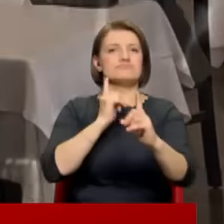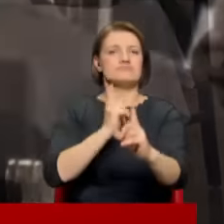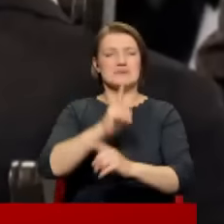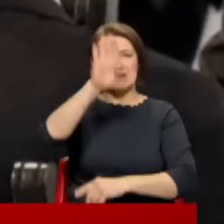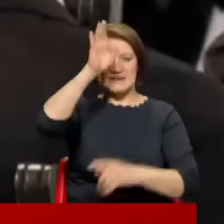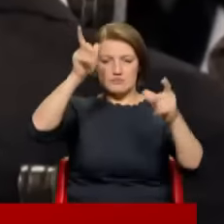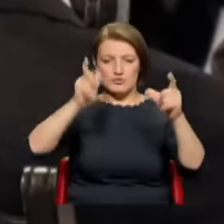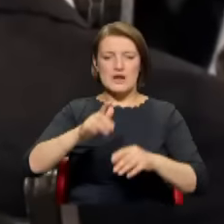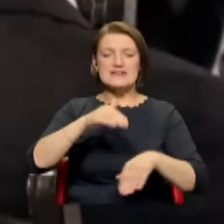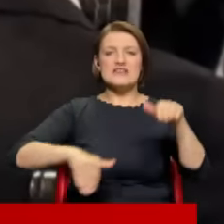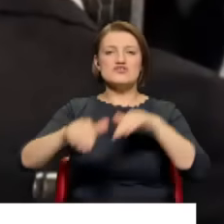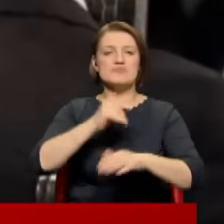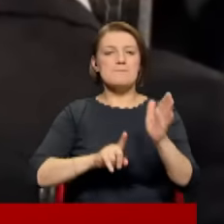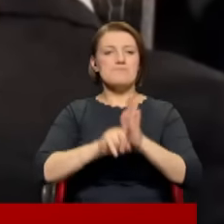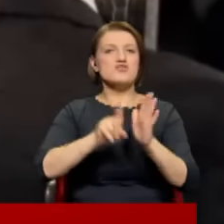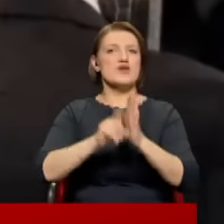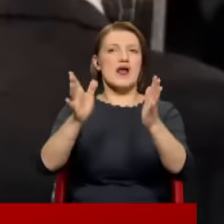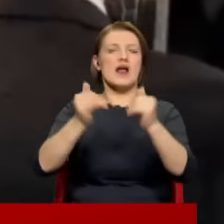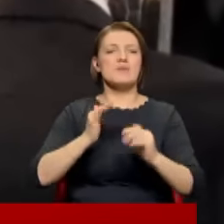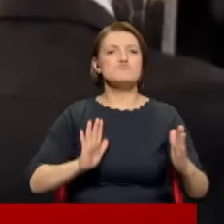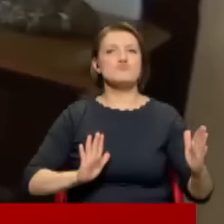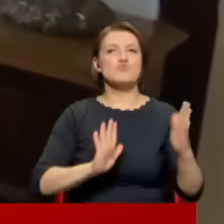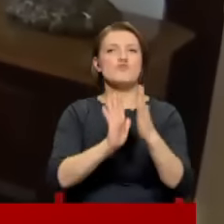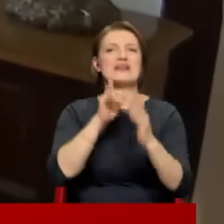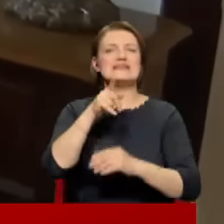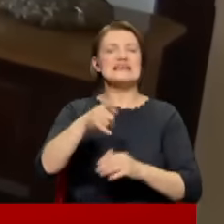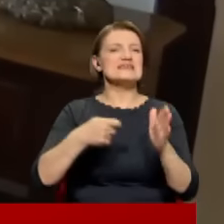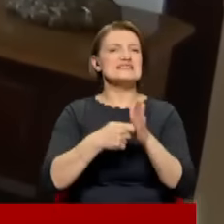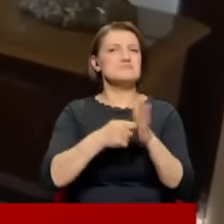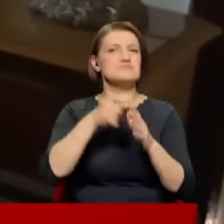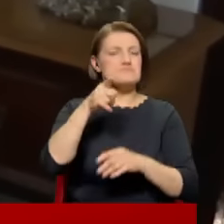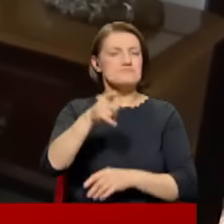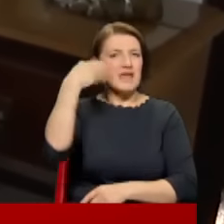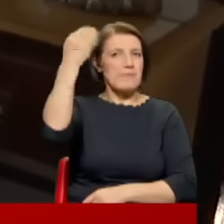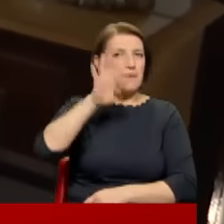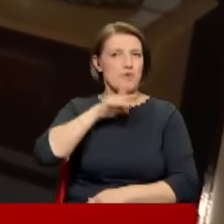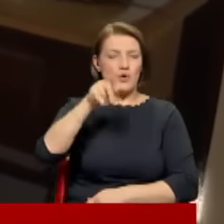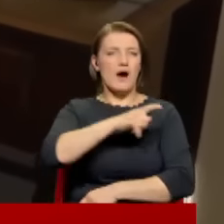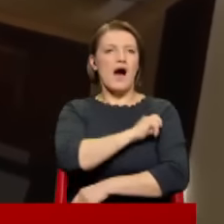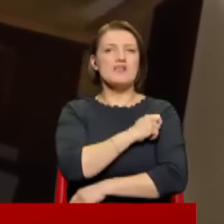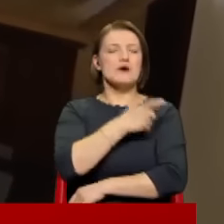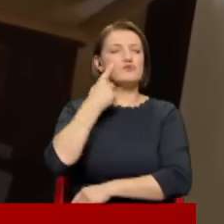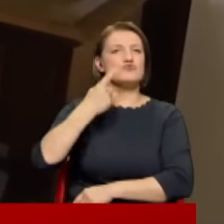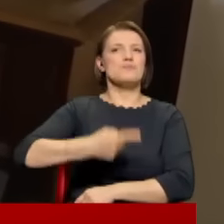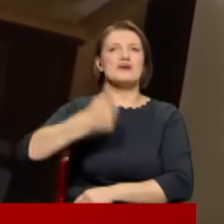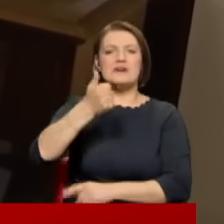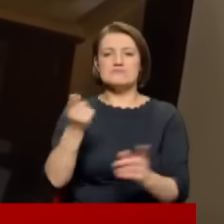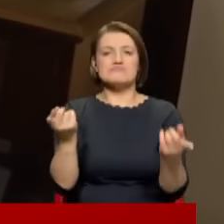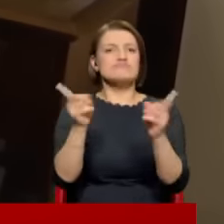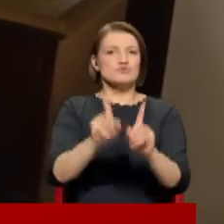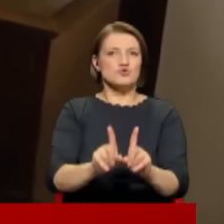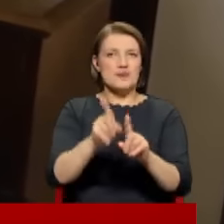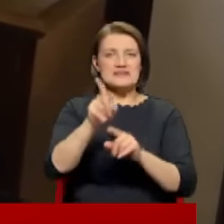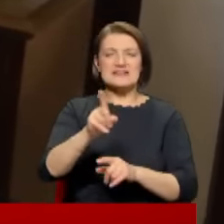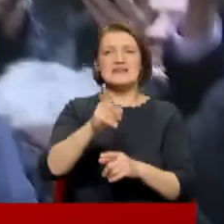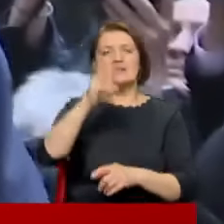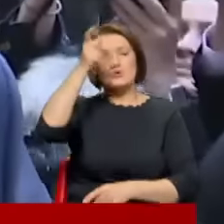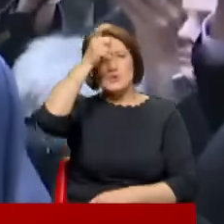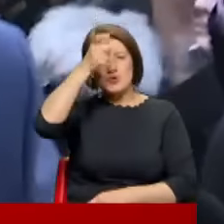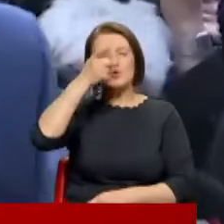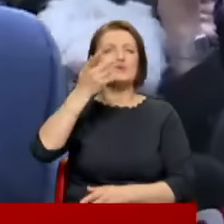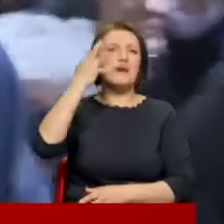üzere yerel seçimlerde başarı elde eden muhalefetin öne çıkan isimlerinden İmamoğlu'yla Alman Cumhurbaşkanı'nın bir araya gelişine yerli